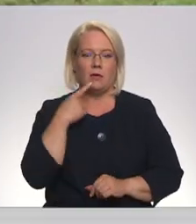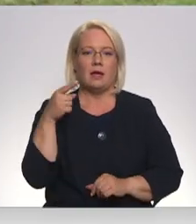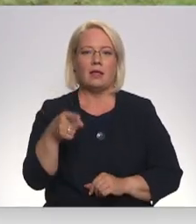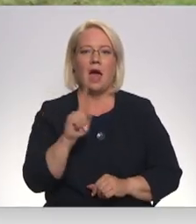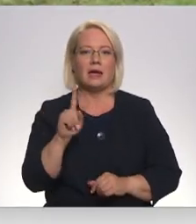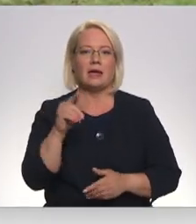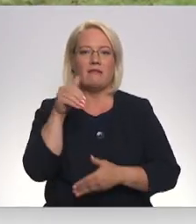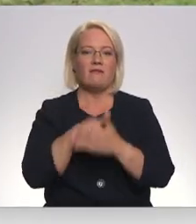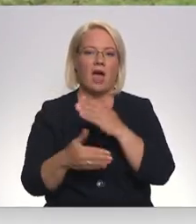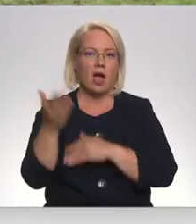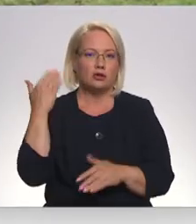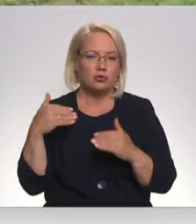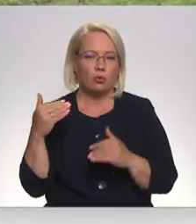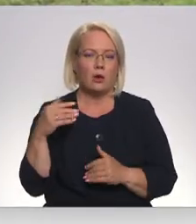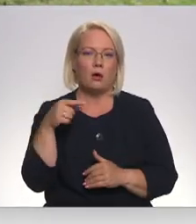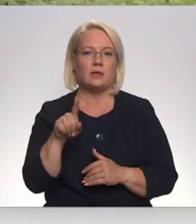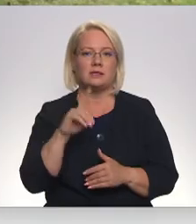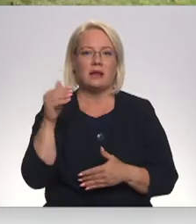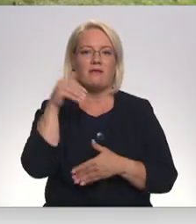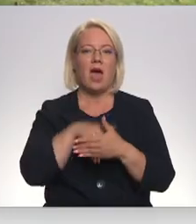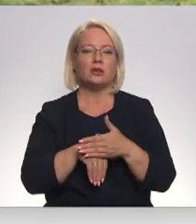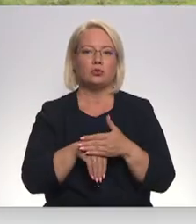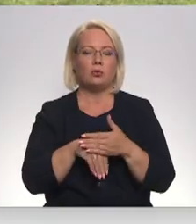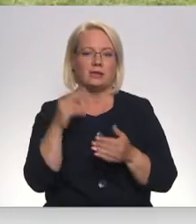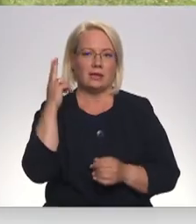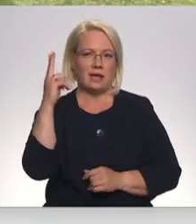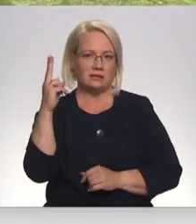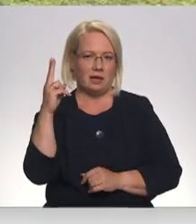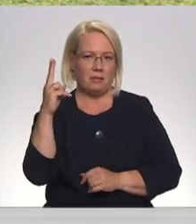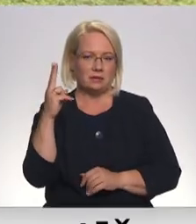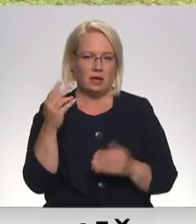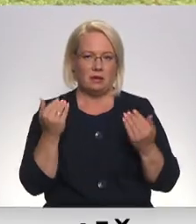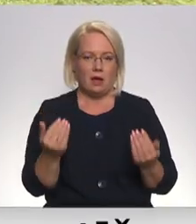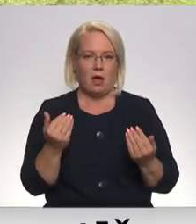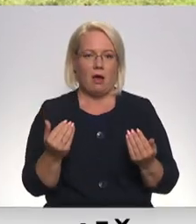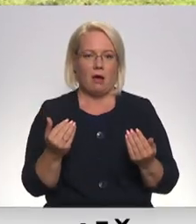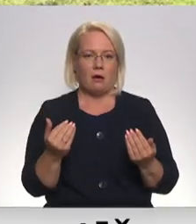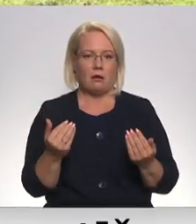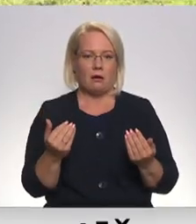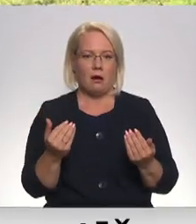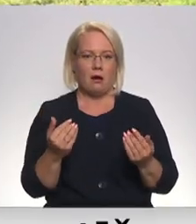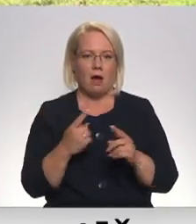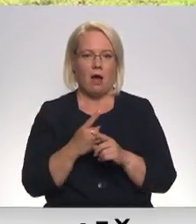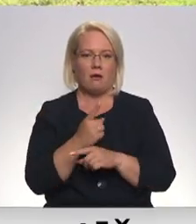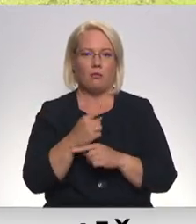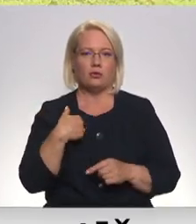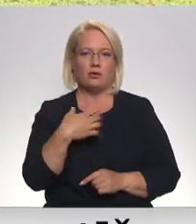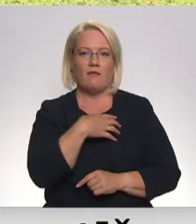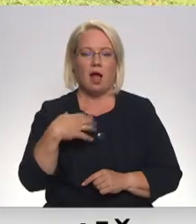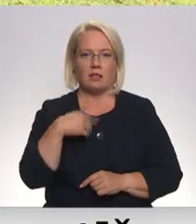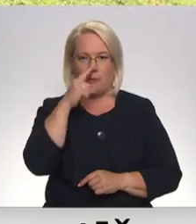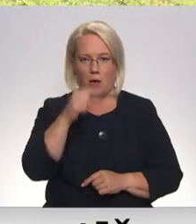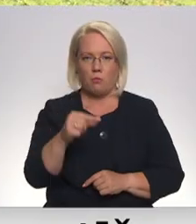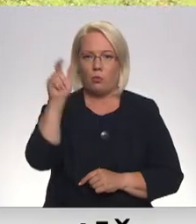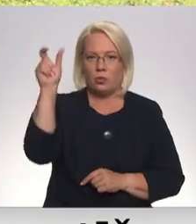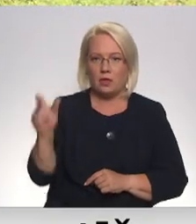viesture, viesturis līdzības. Tagad poši apvainoja mūsu valdība Putinu, ka